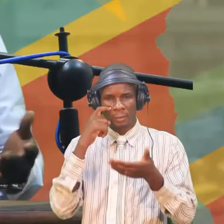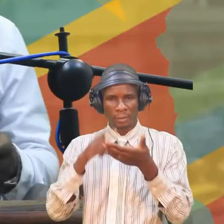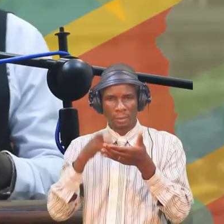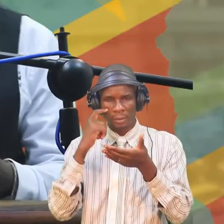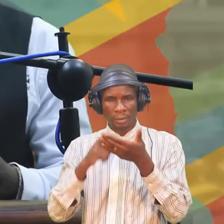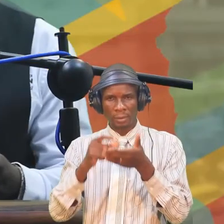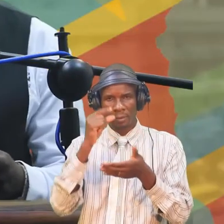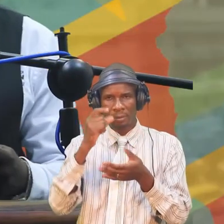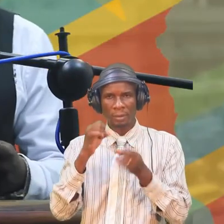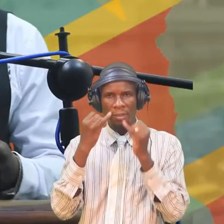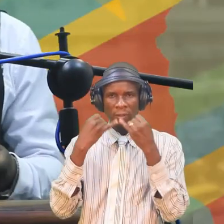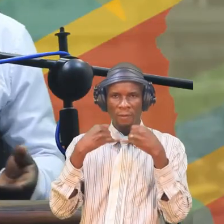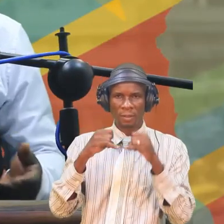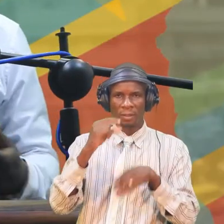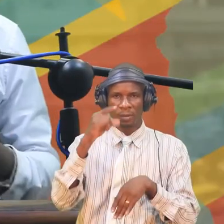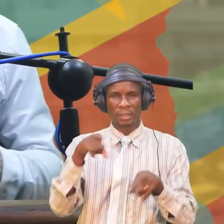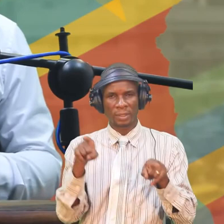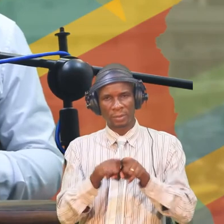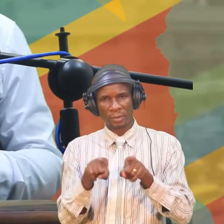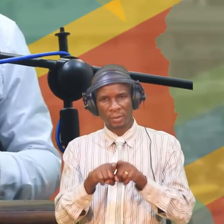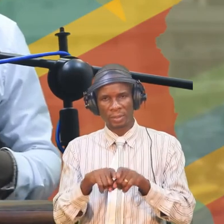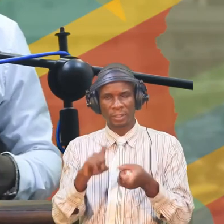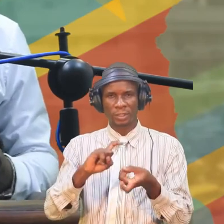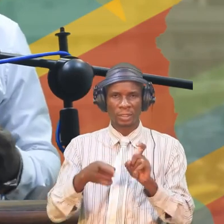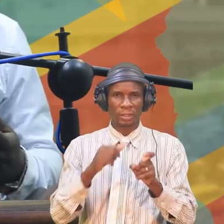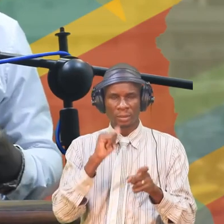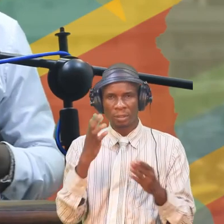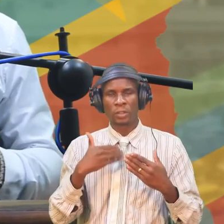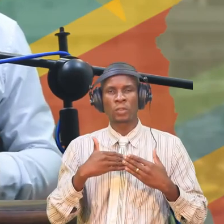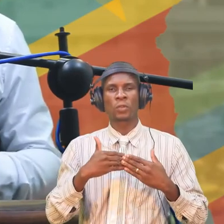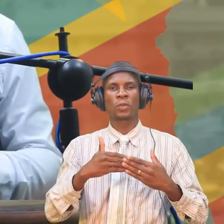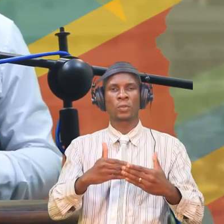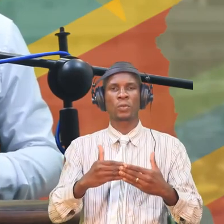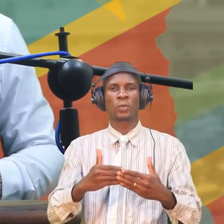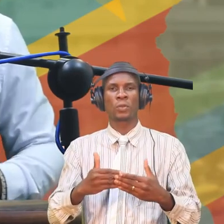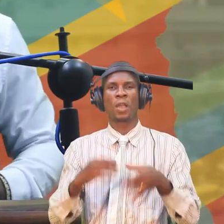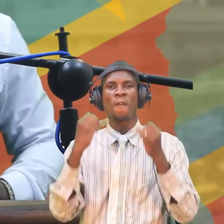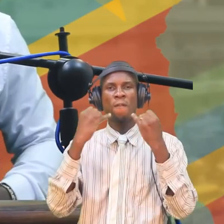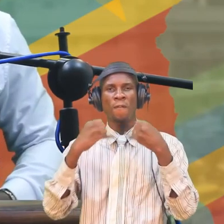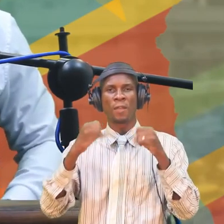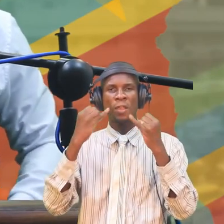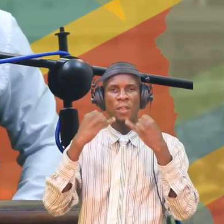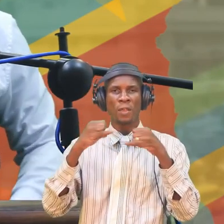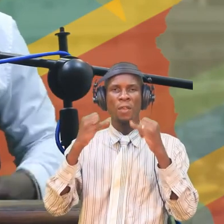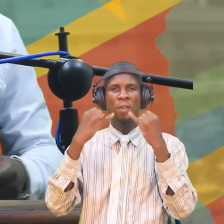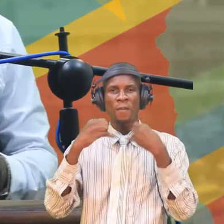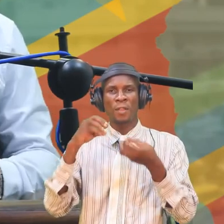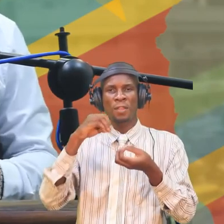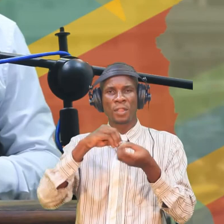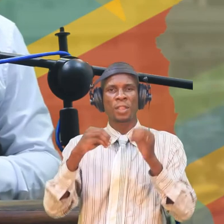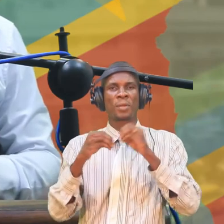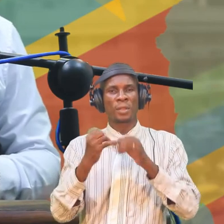Quelques remarques. Tuna matangazo fulani. Ce sont toujours les mêmes. Nous continuerons à rappeler